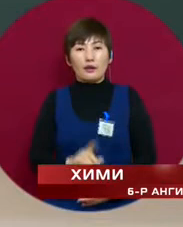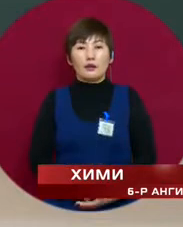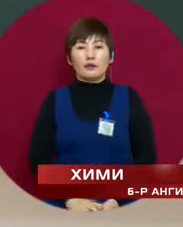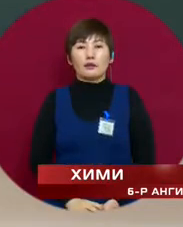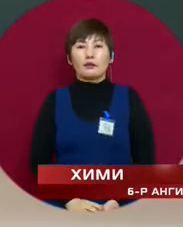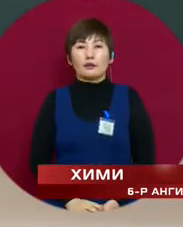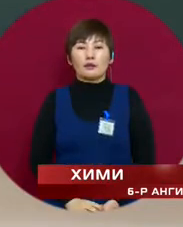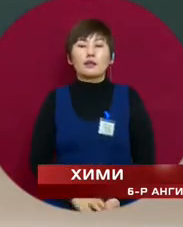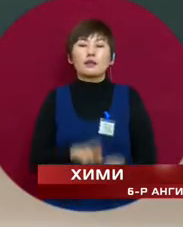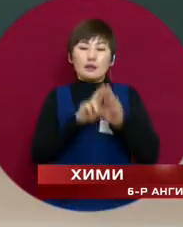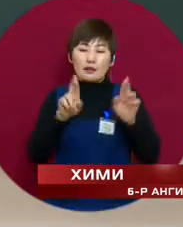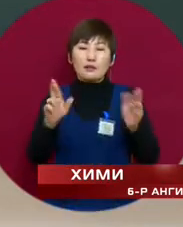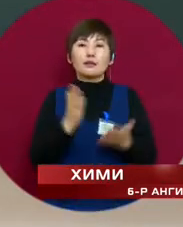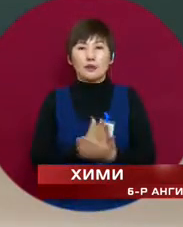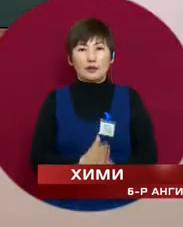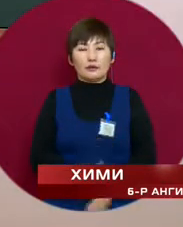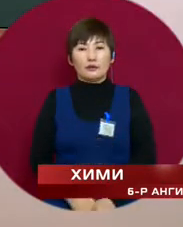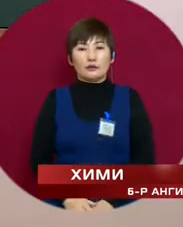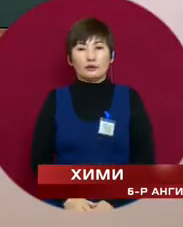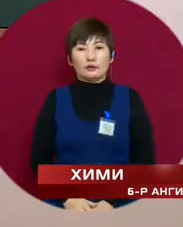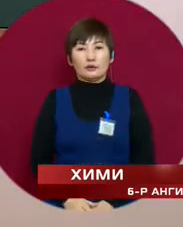За, хэд хэдэн боломж байна.